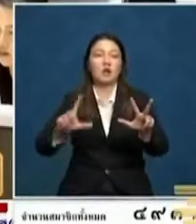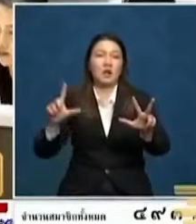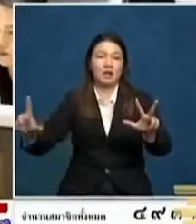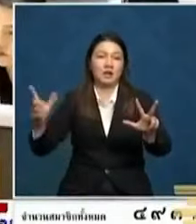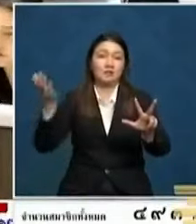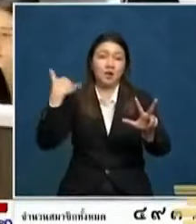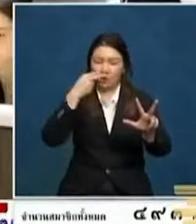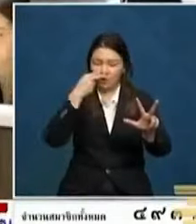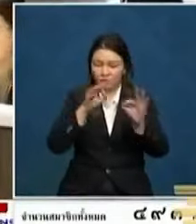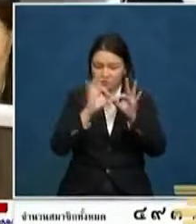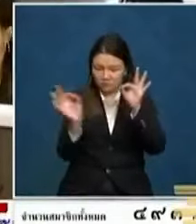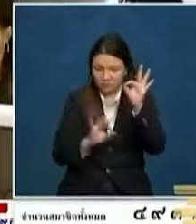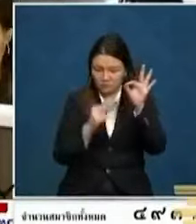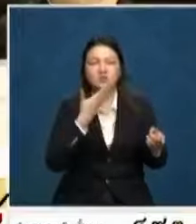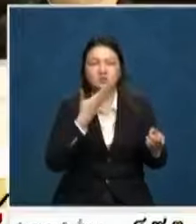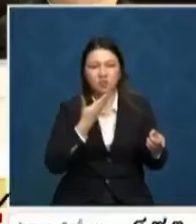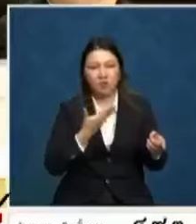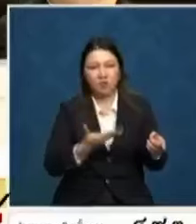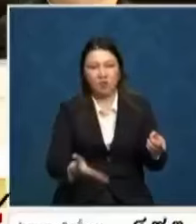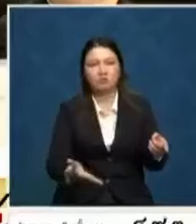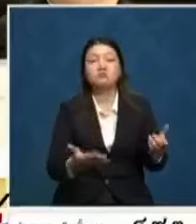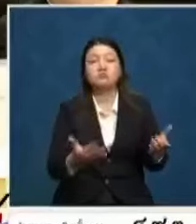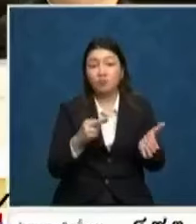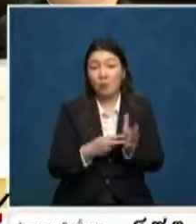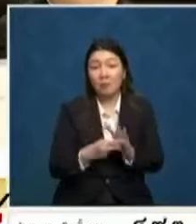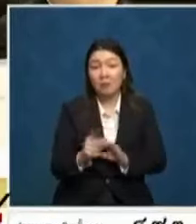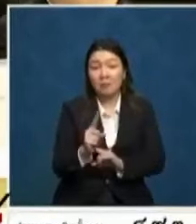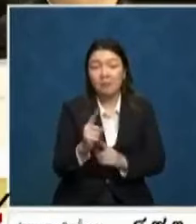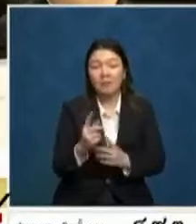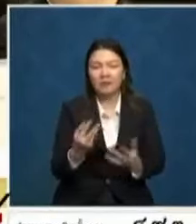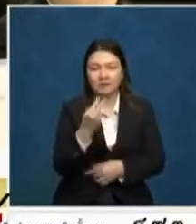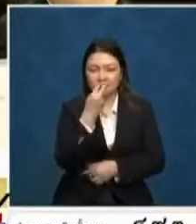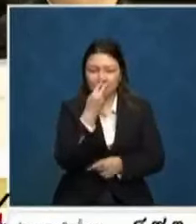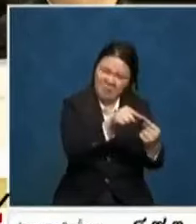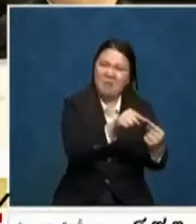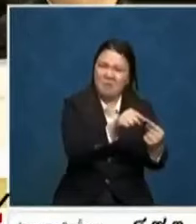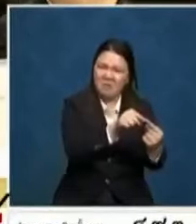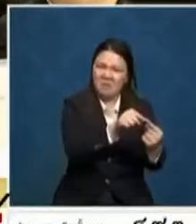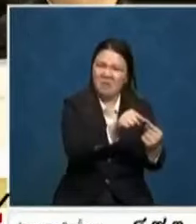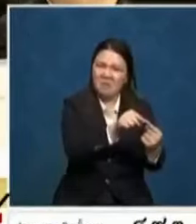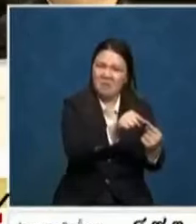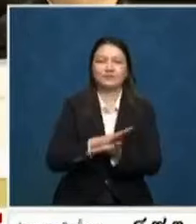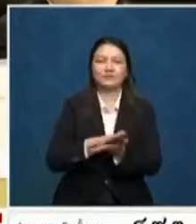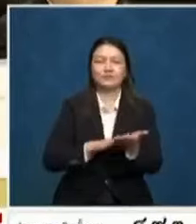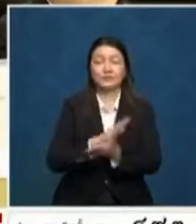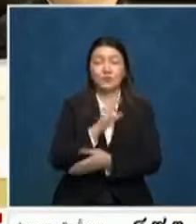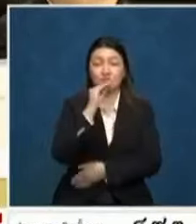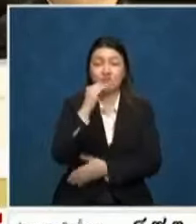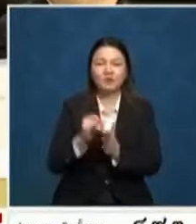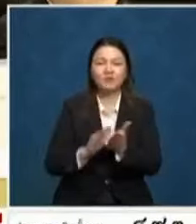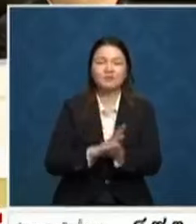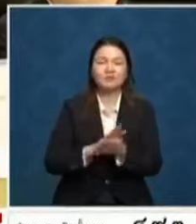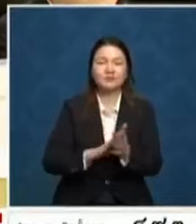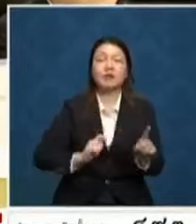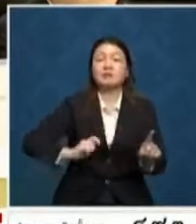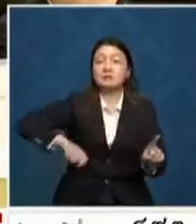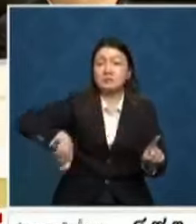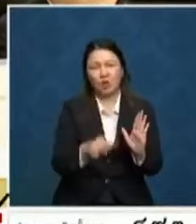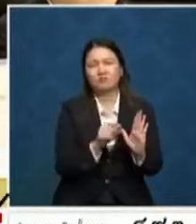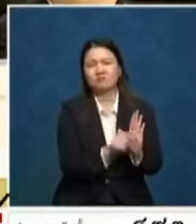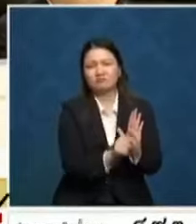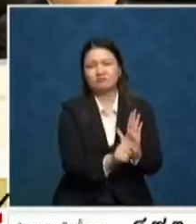ราะฉะนั้นพูดถูกตรงที่ว่ามันเป็นทุกพรรคเว้นแต่ว่าพอตัวเองได้เป็นรัฐบาลก็จะมีเหตุผลในการขาดดุลหม